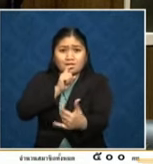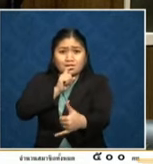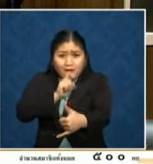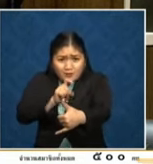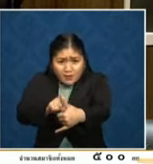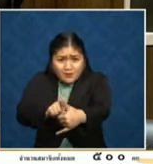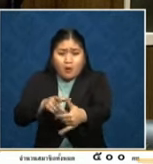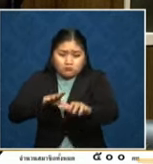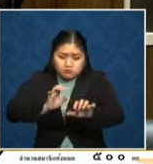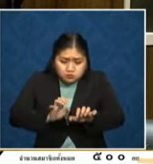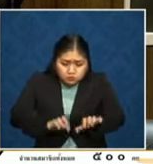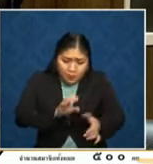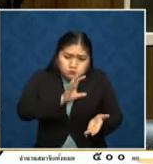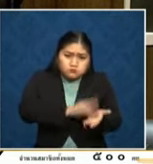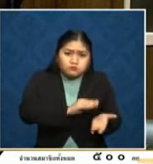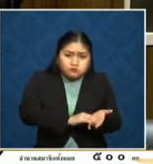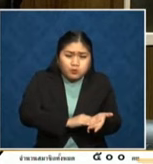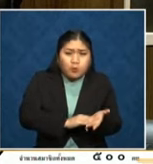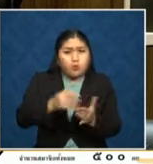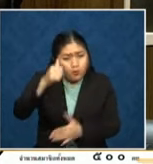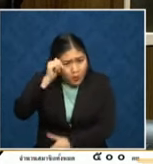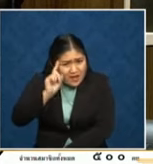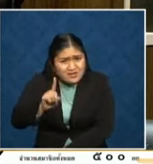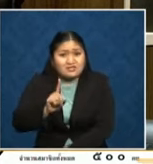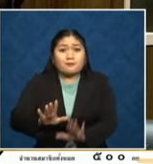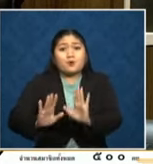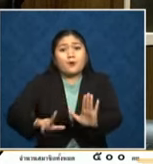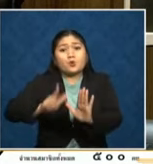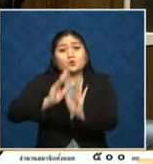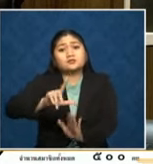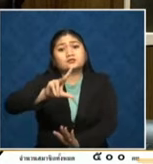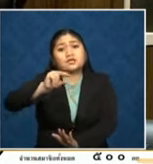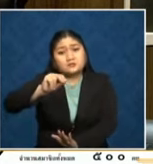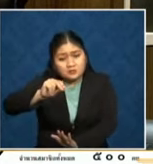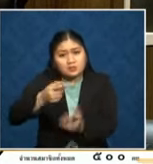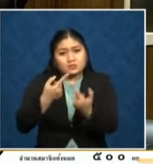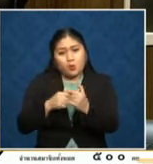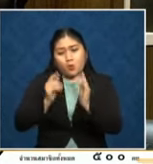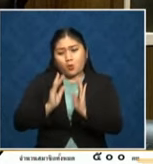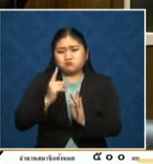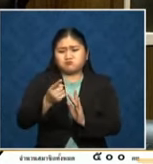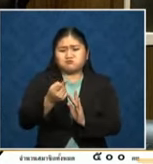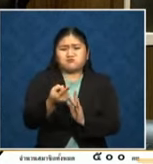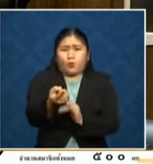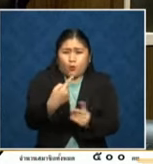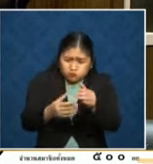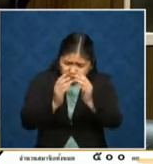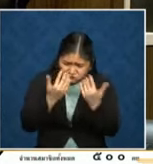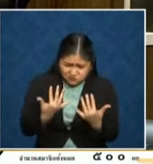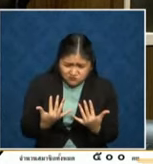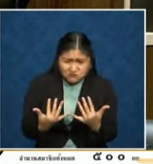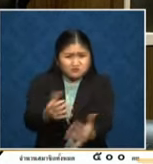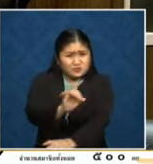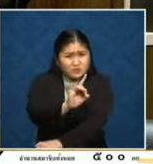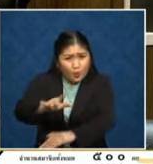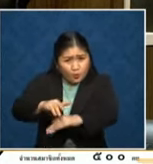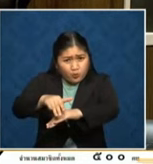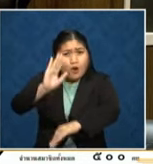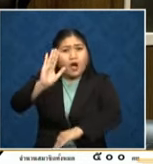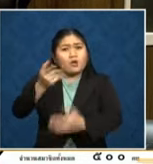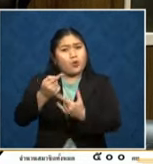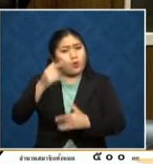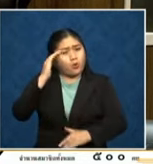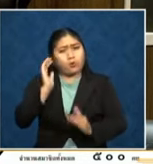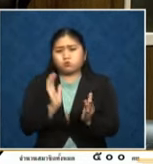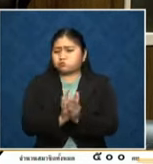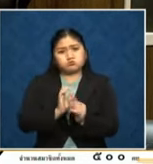งสอบสวนคนหนึ่งไม่เกินได้30คนหรอกแต่อันนี้มีพี่น้องไปร้องเรียนเป็นร้อยนะครับตำรวจไม่